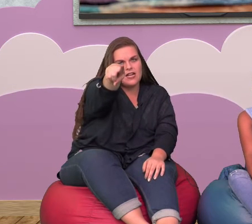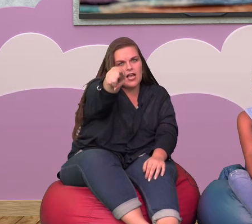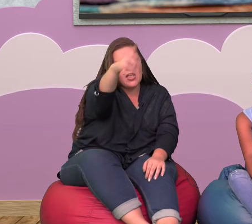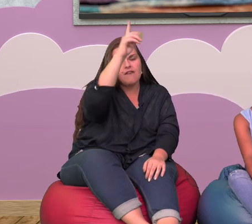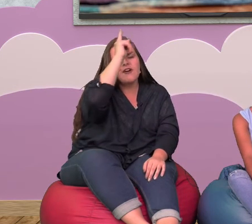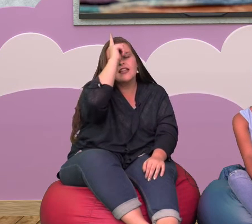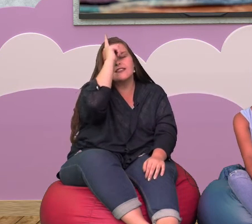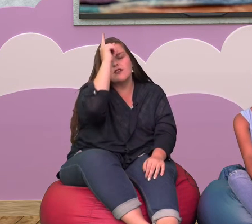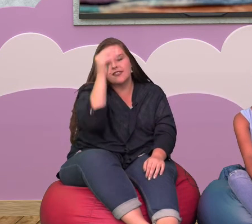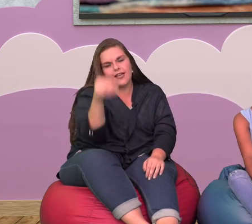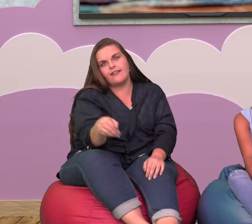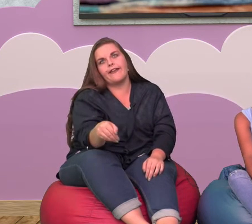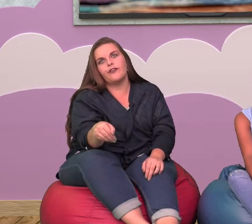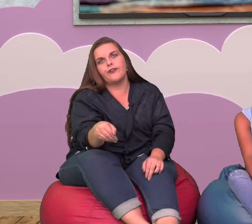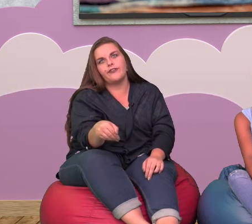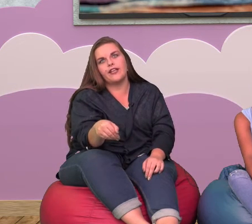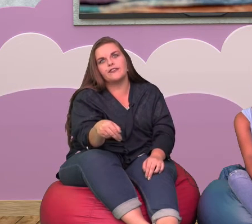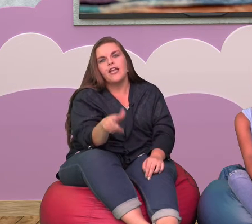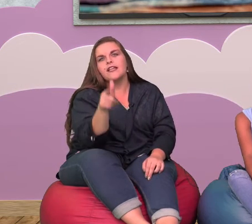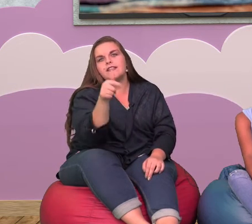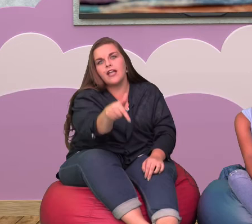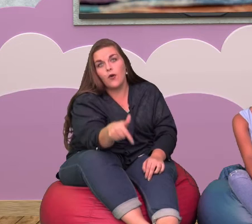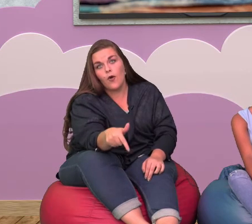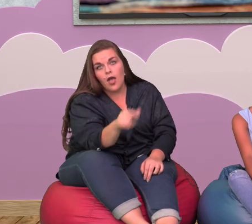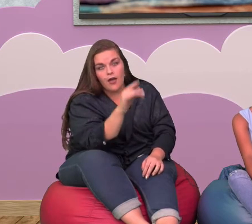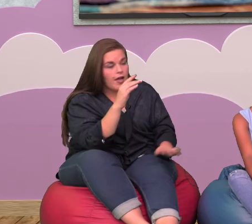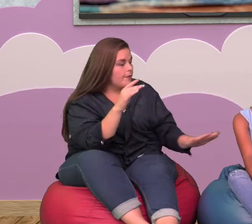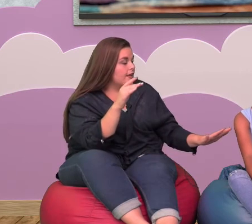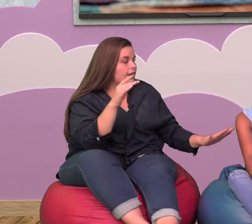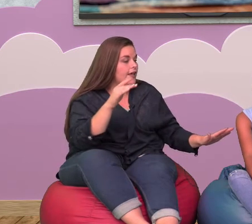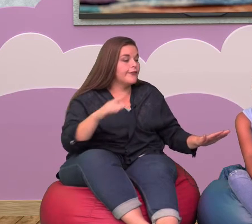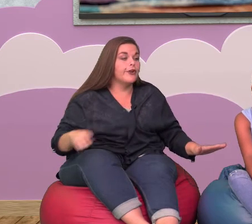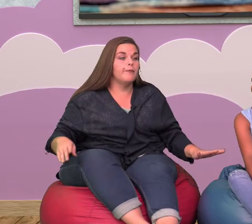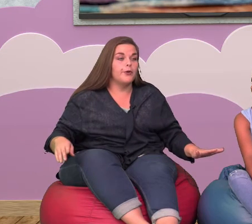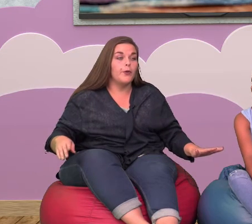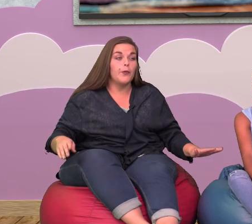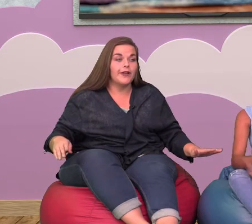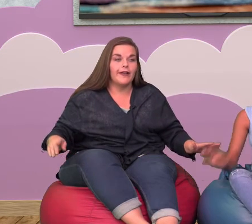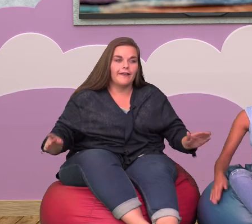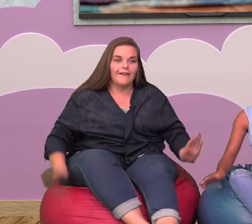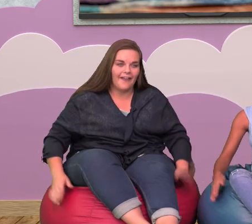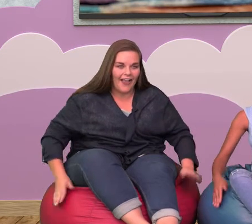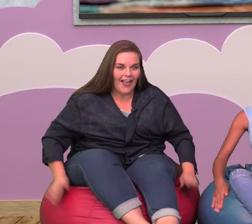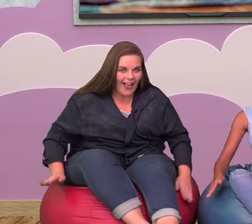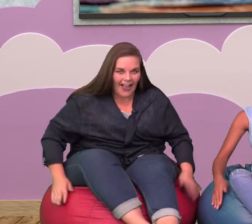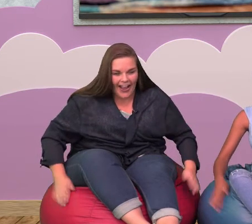julle is reg. Want dit is nou sulke tyd, graad 3's. Dis nou, kan ek 'n drumrol